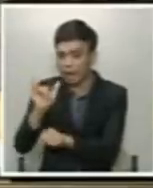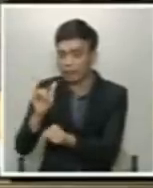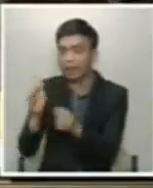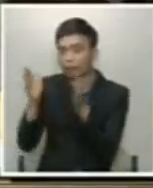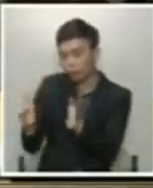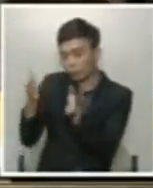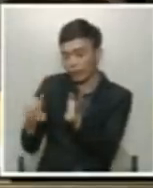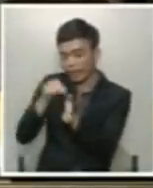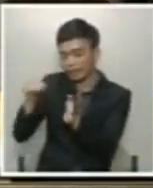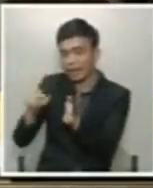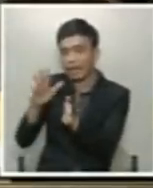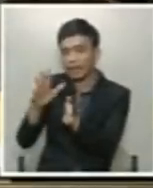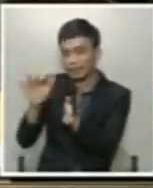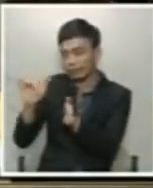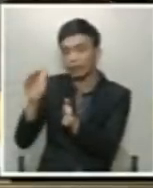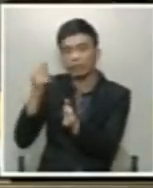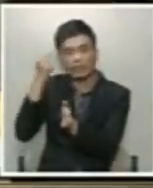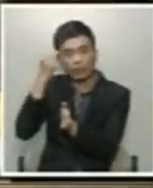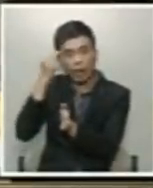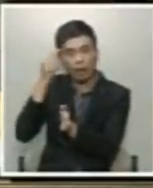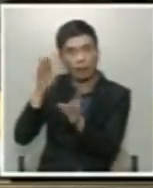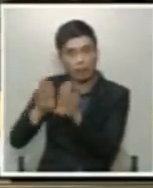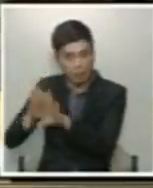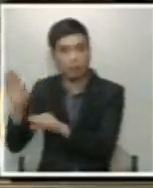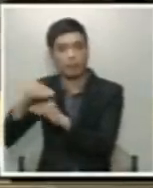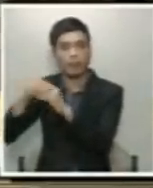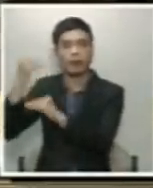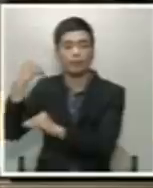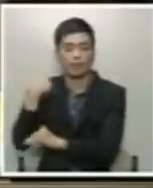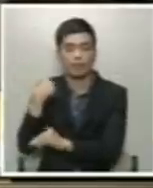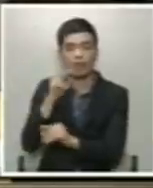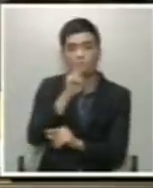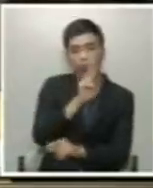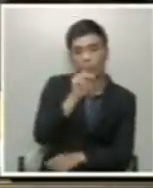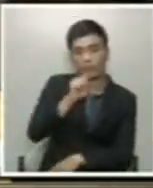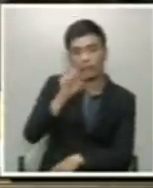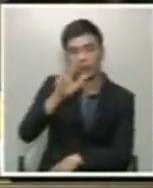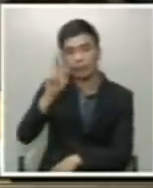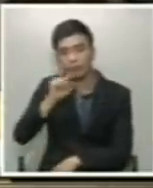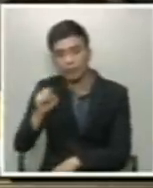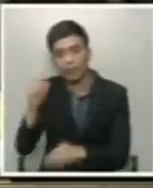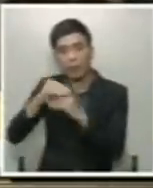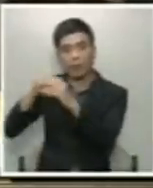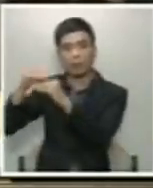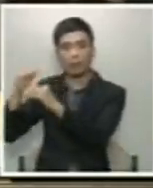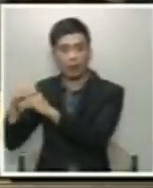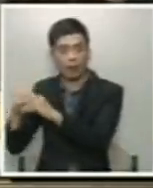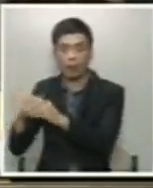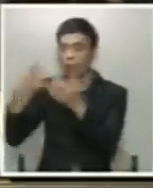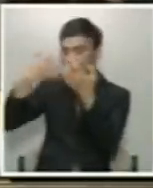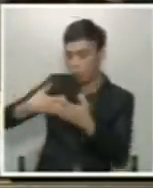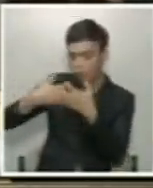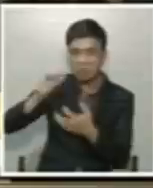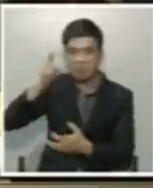ไหร่คนตกงานก็เพิ่มขึ้น 2-3 เท่าตัวใน8จังหวัดที่เป็นแหล่งโรงงานอุตสาหกรรมขนาด